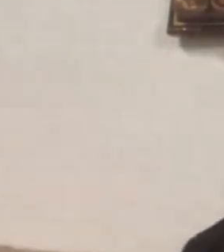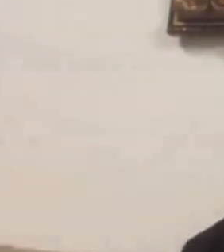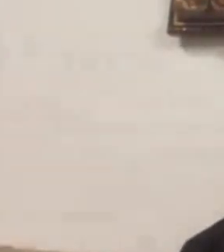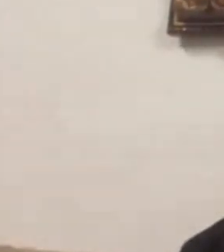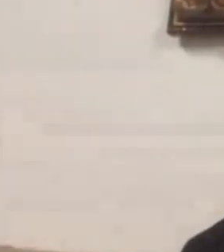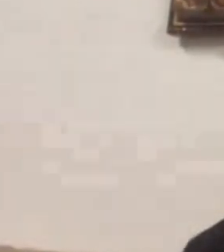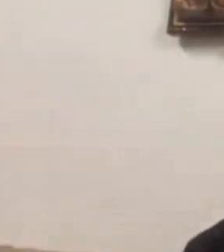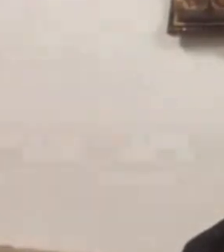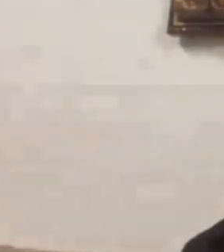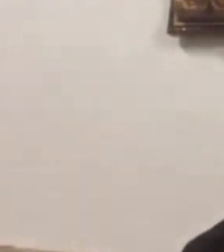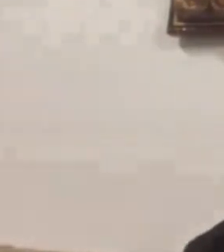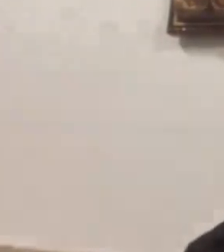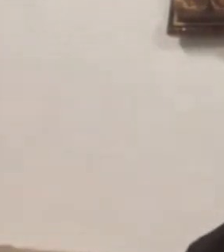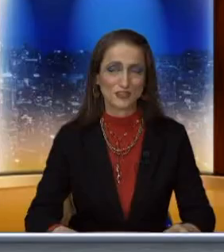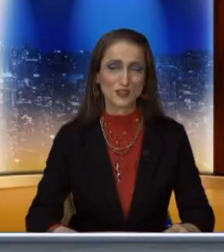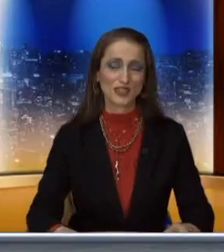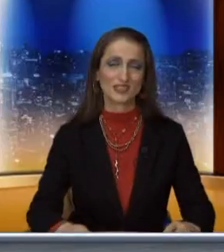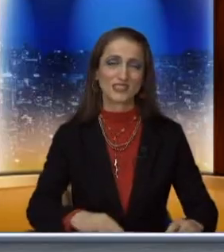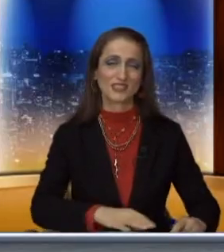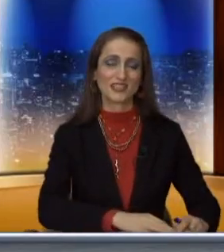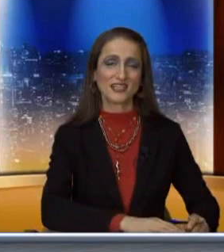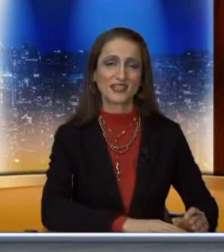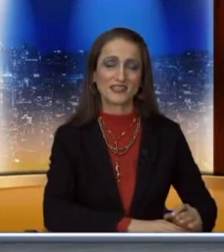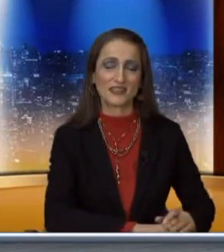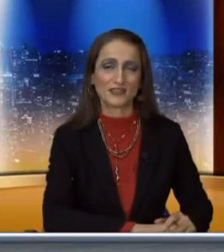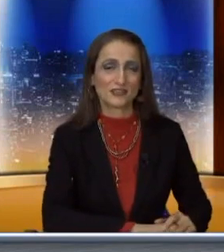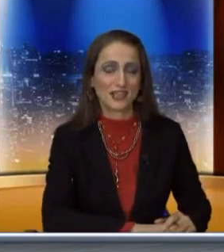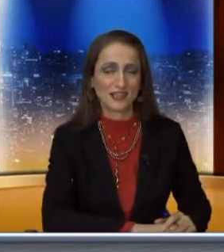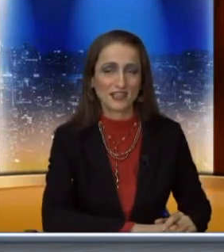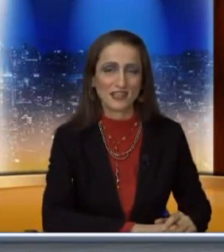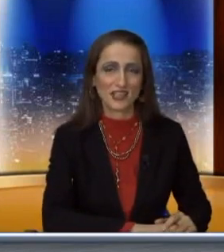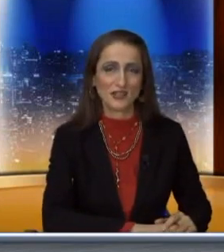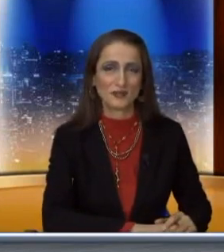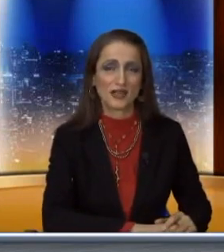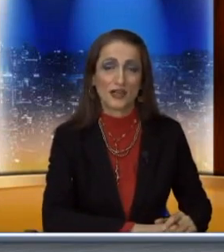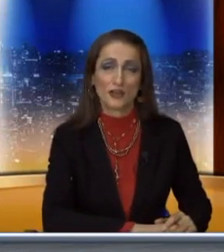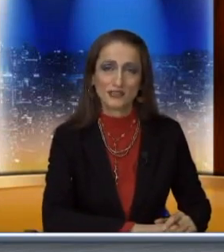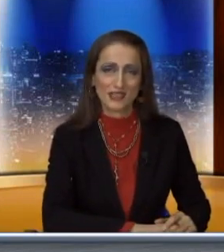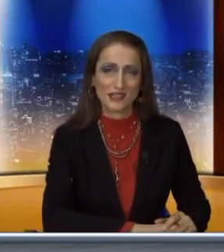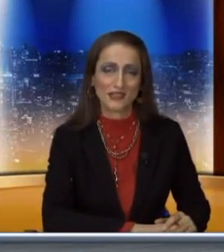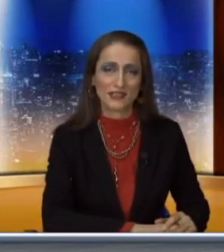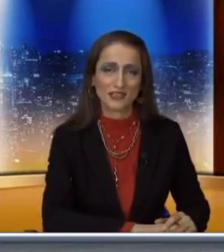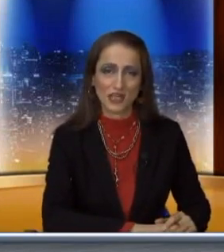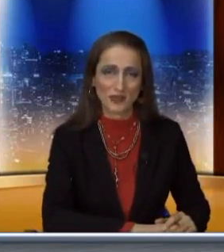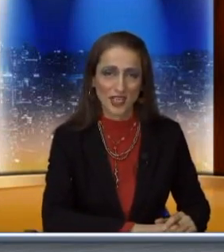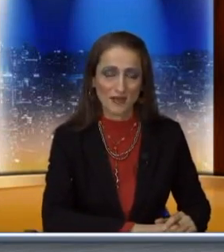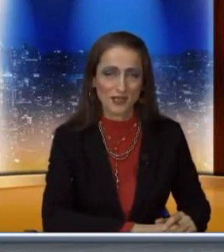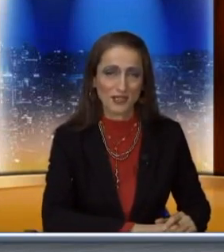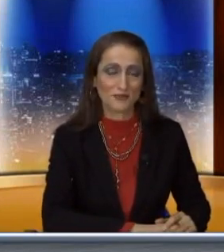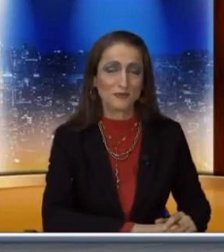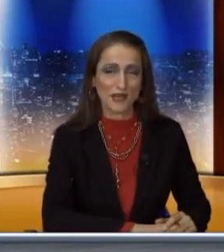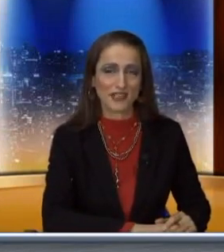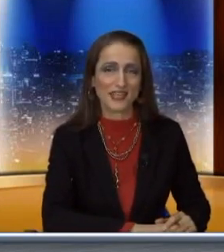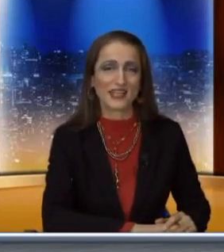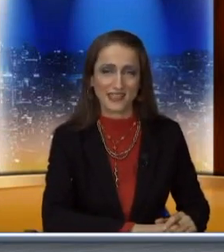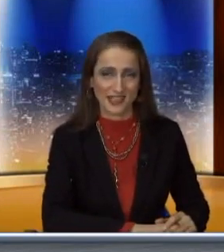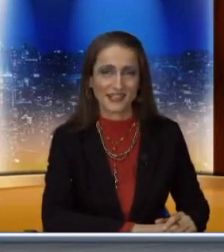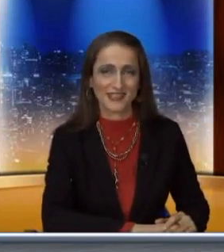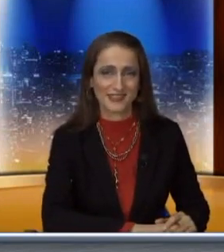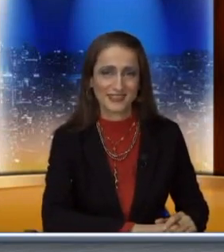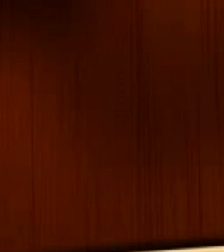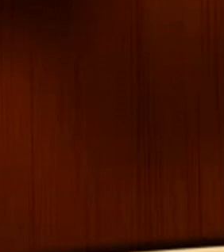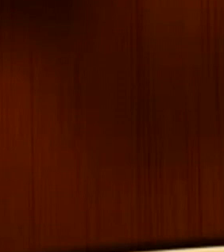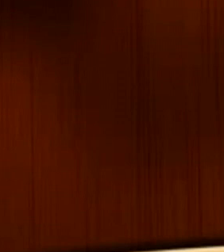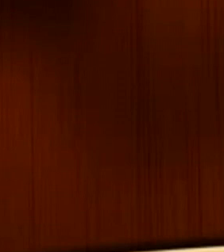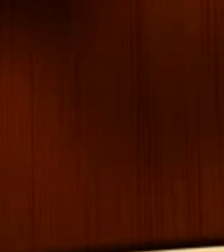قناتكم العزيزه عليا. شكرا جزيلا أستاذ الكريم أستاذ هشام الذهبي من بغداد